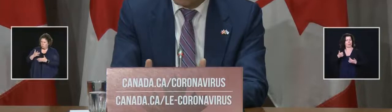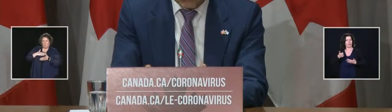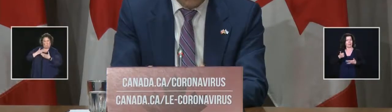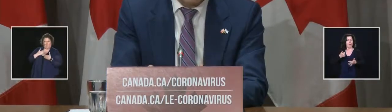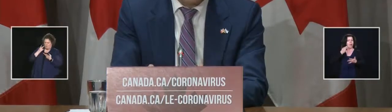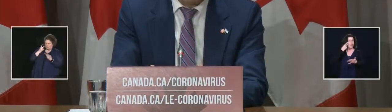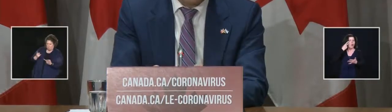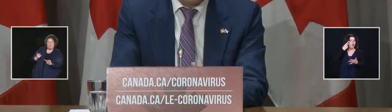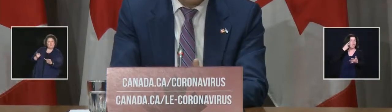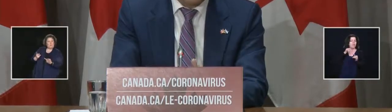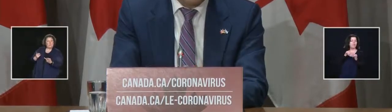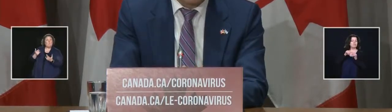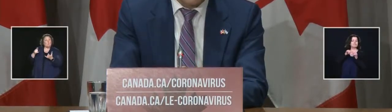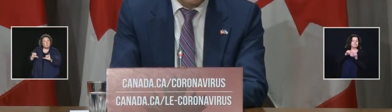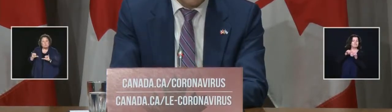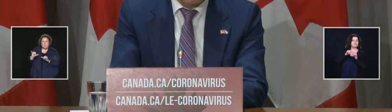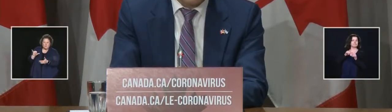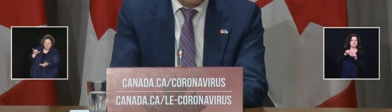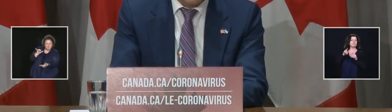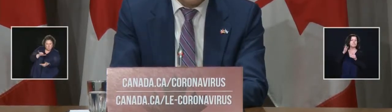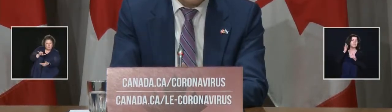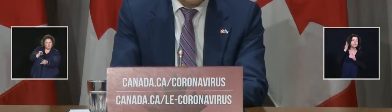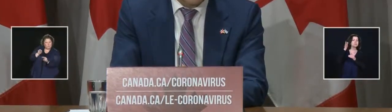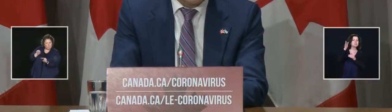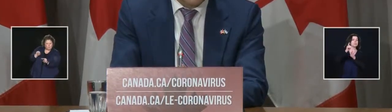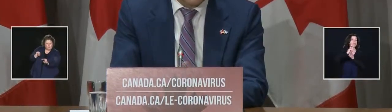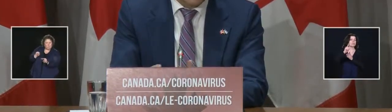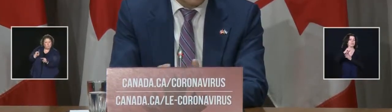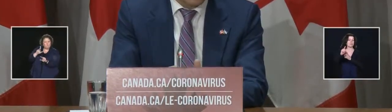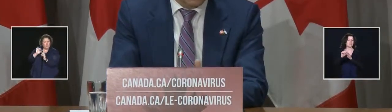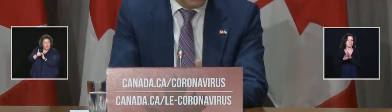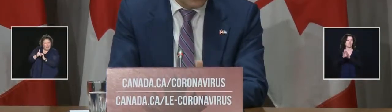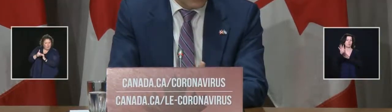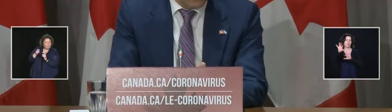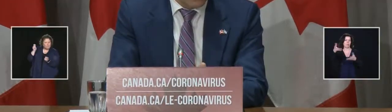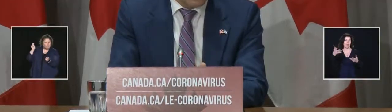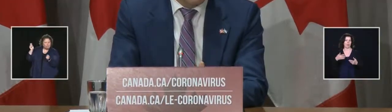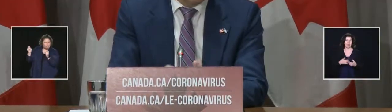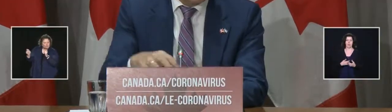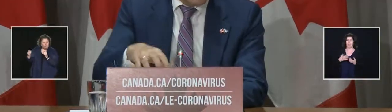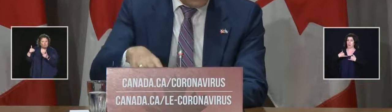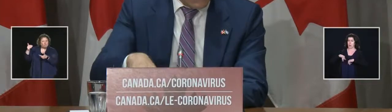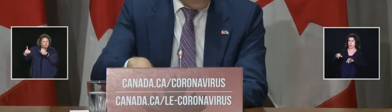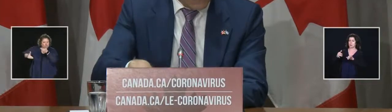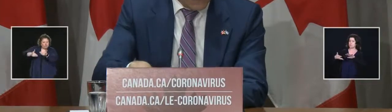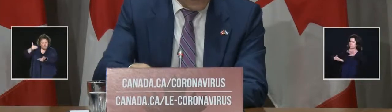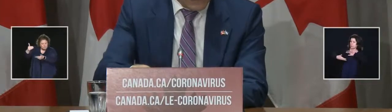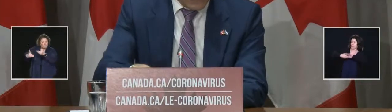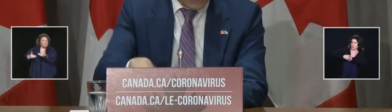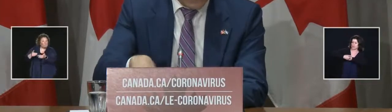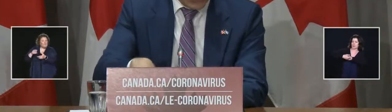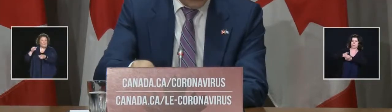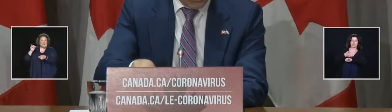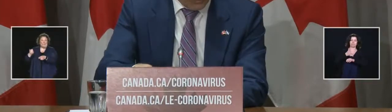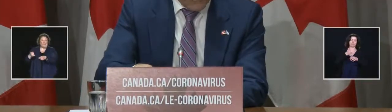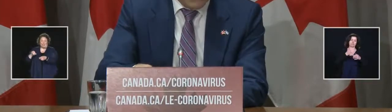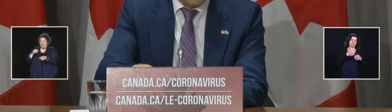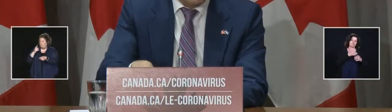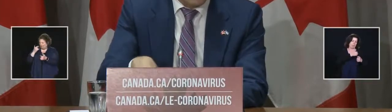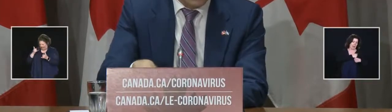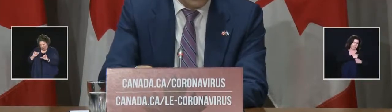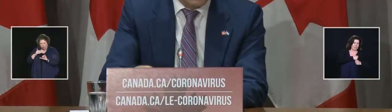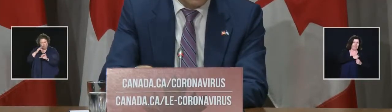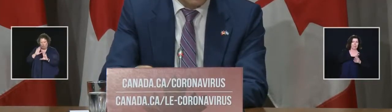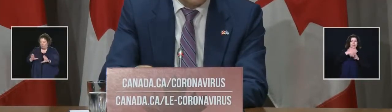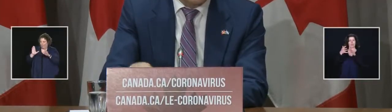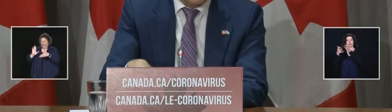semaines, toujours, évidemment, dans ce partenariat extraordinaire entre les forces armées, les gens sur place,